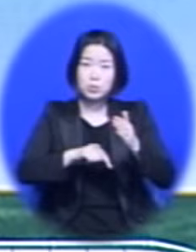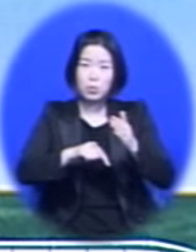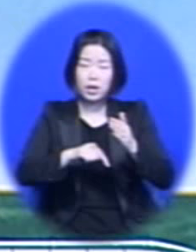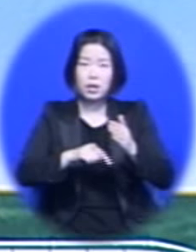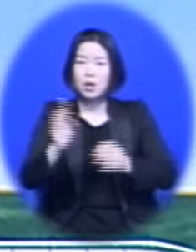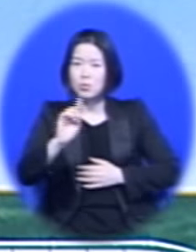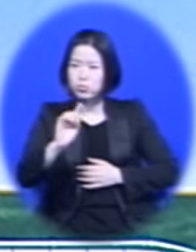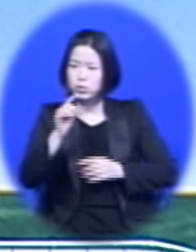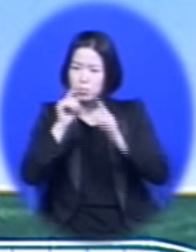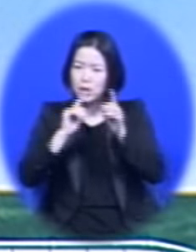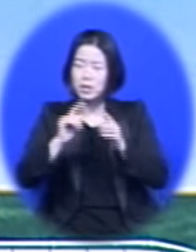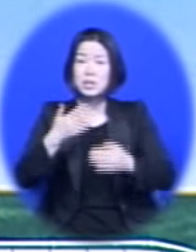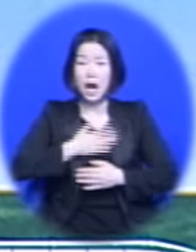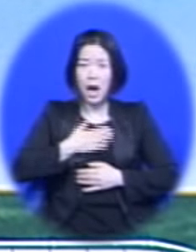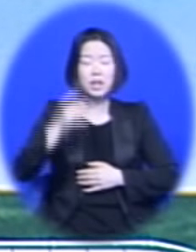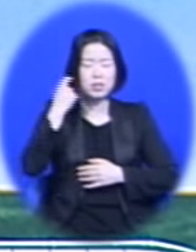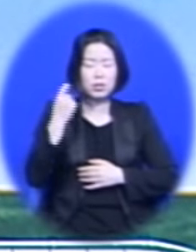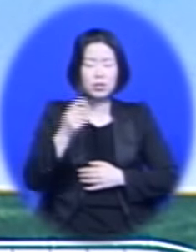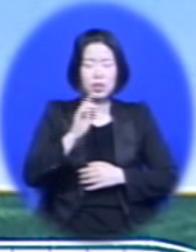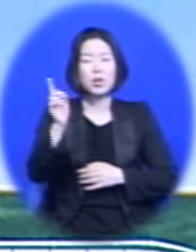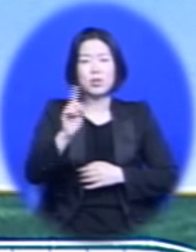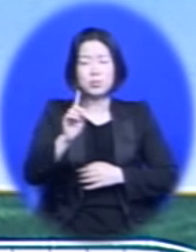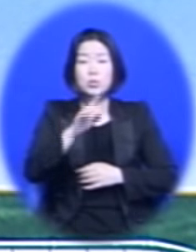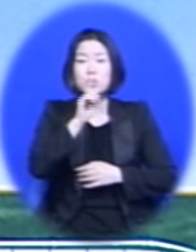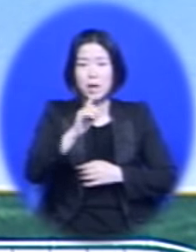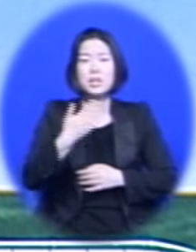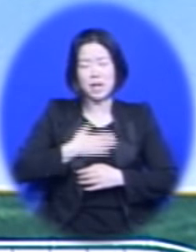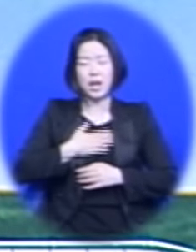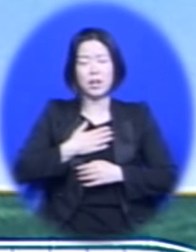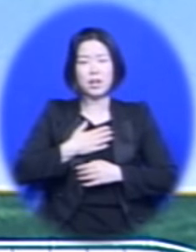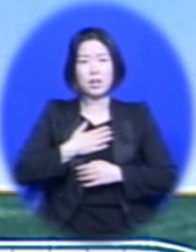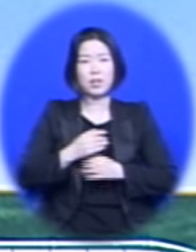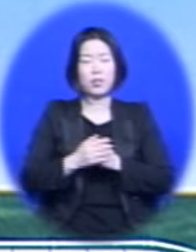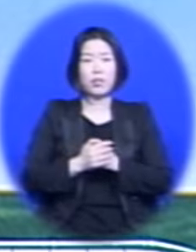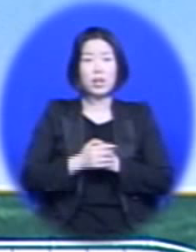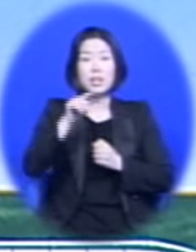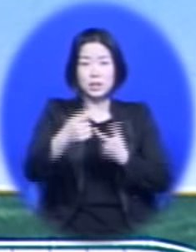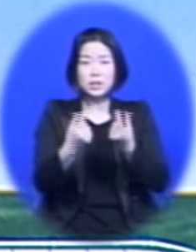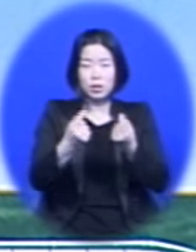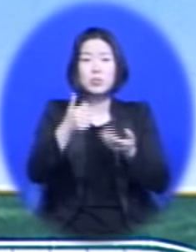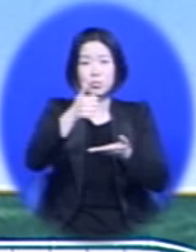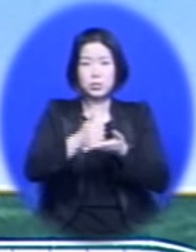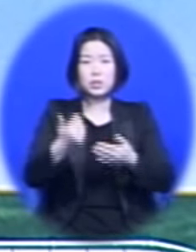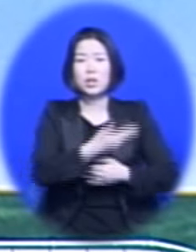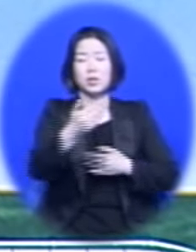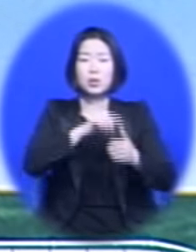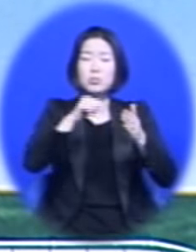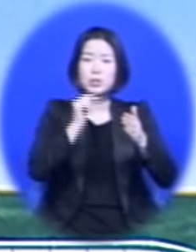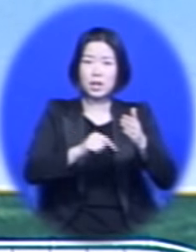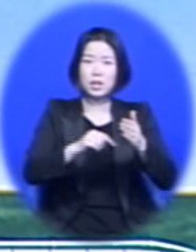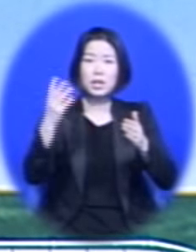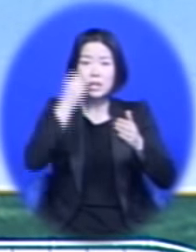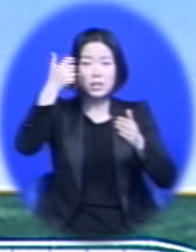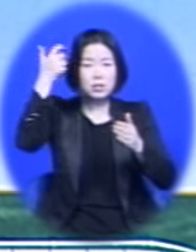무슨 말인지 알아듣겠습니다. 목사님 무슨 말인지 알겠어요. 네. 그러신 분들은 이미 여러분 안에 성령님이